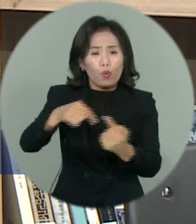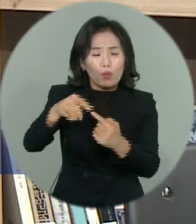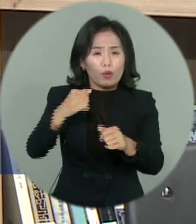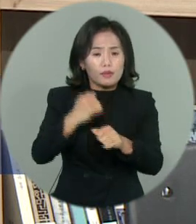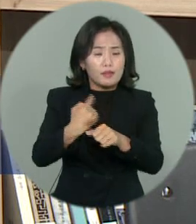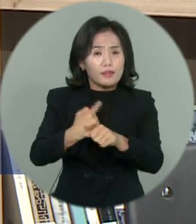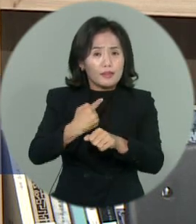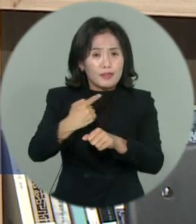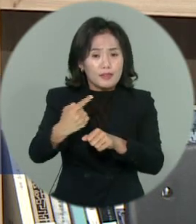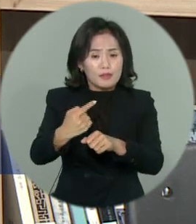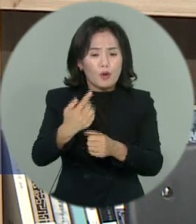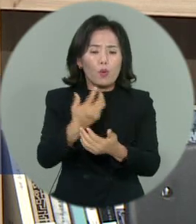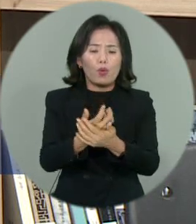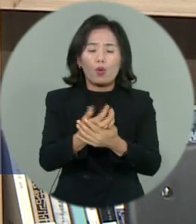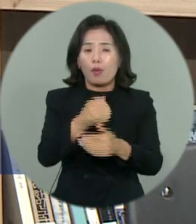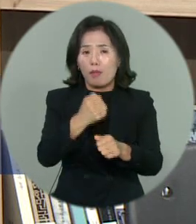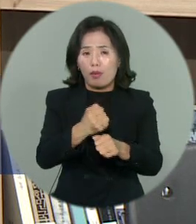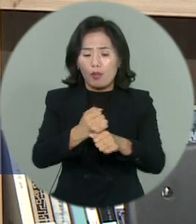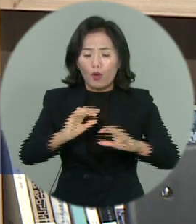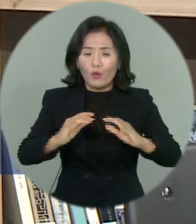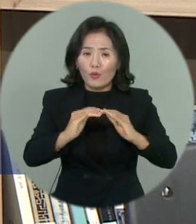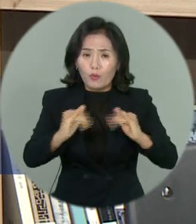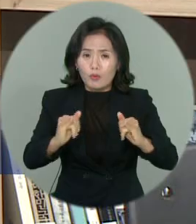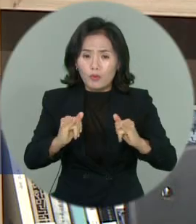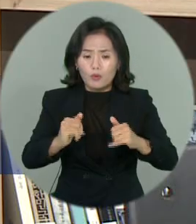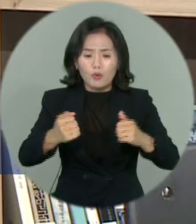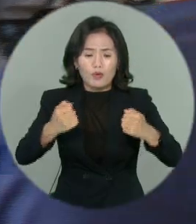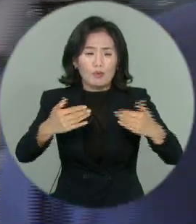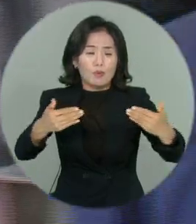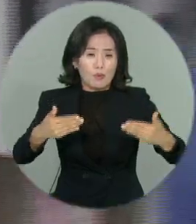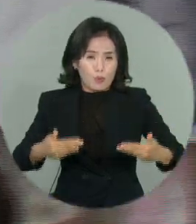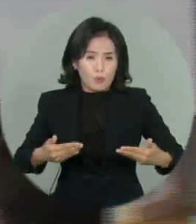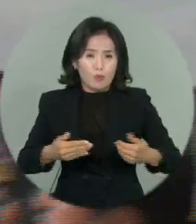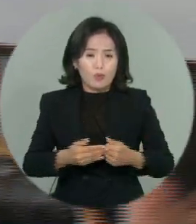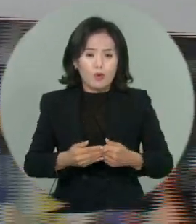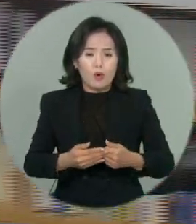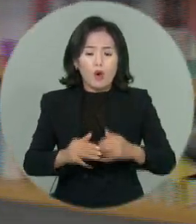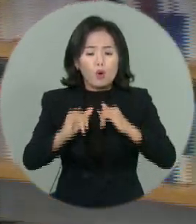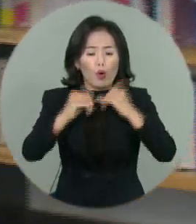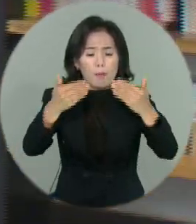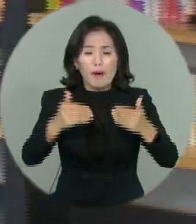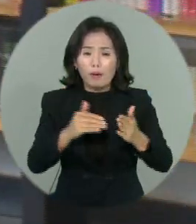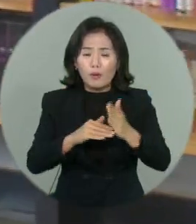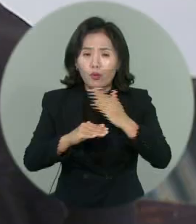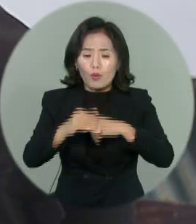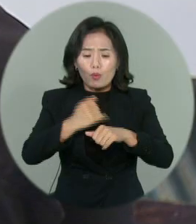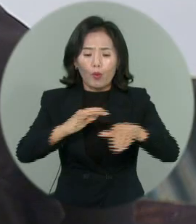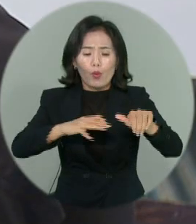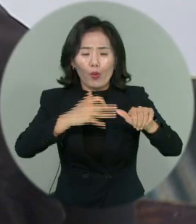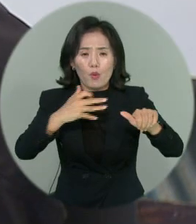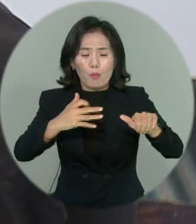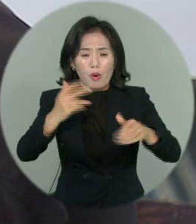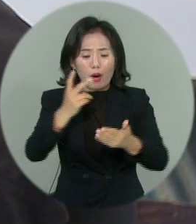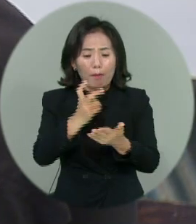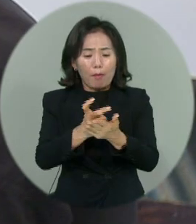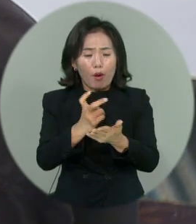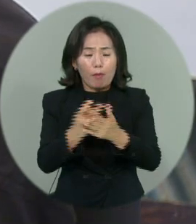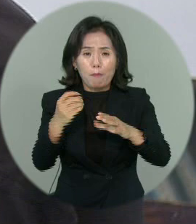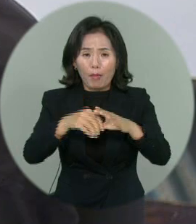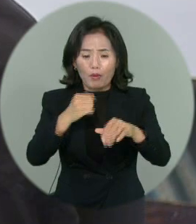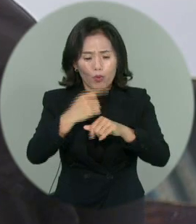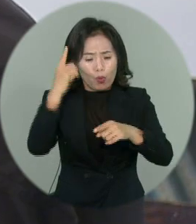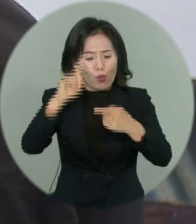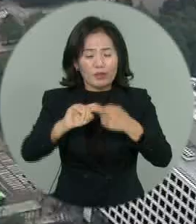내년도에는 초안이 나오고 국민들의 여의를 모으고 노벨상 수상을 계기로 5.18 정신 헌법 전문 수록에 대한